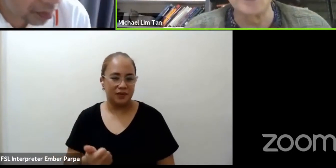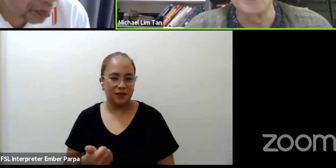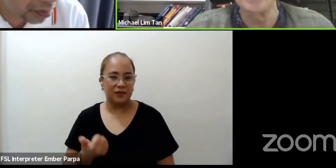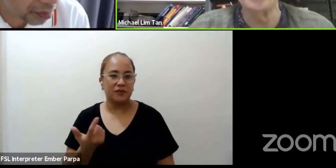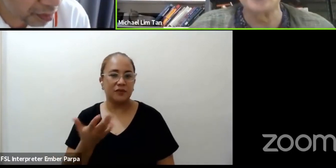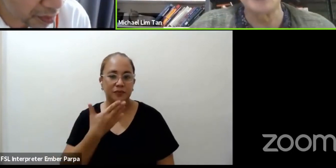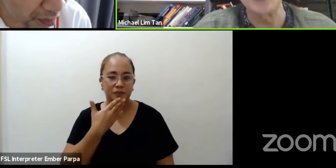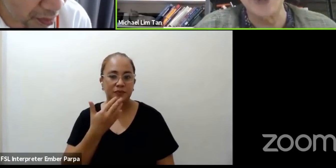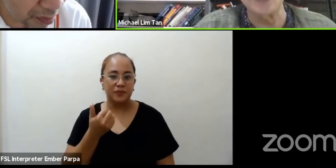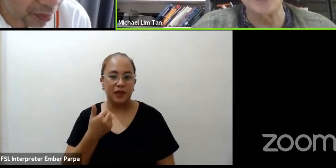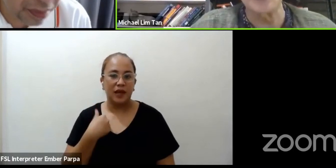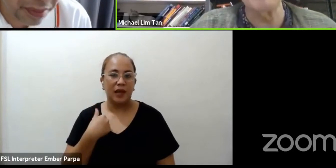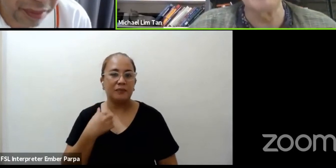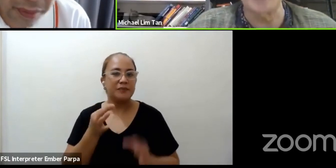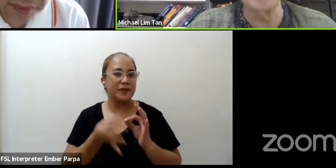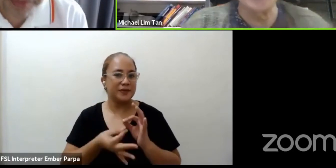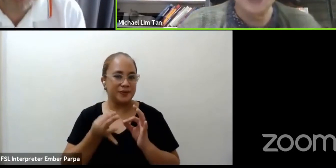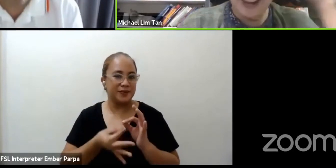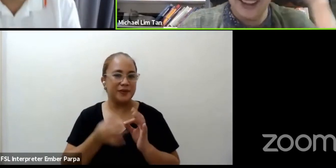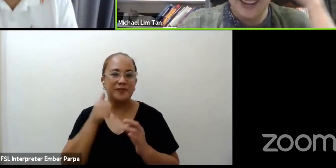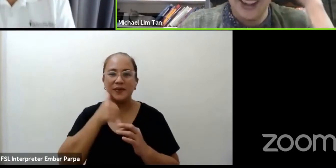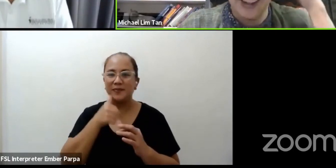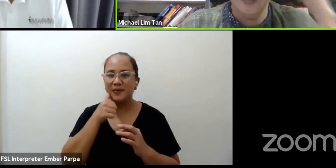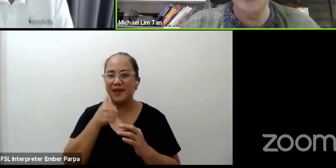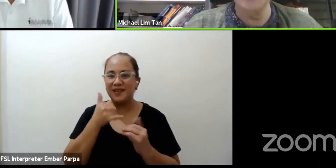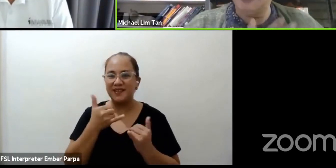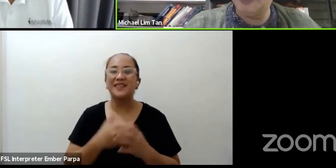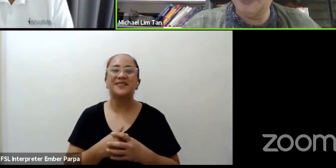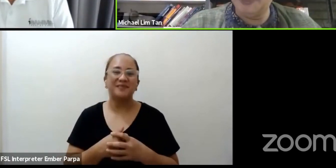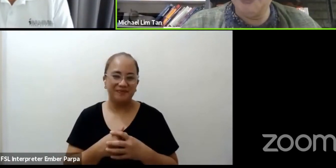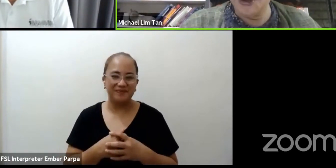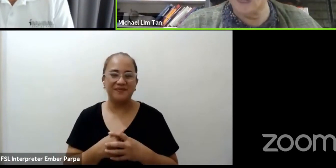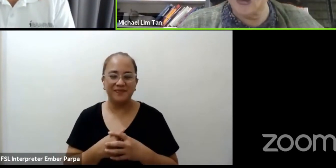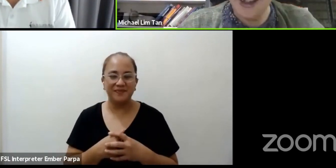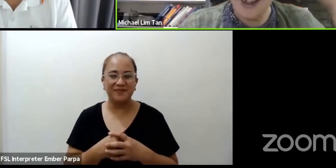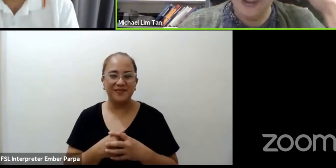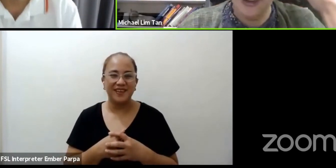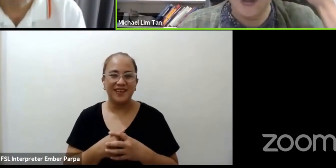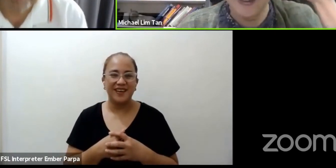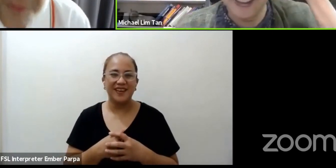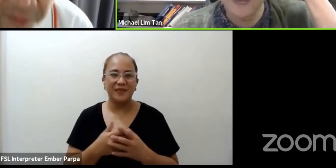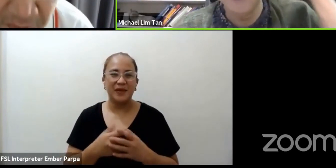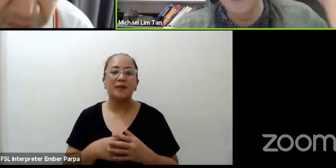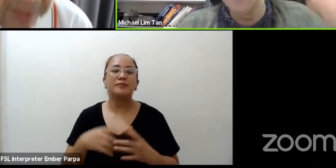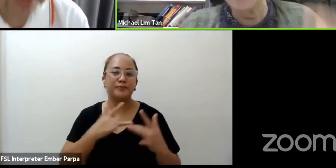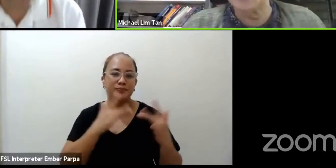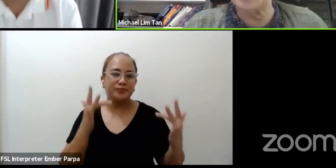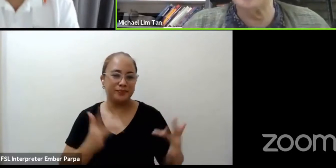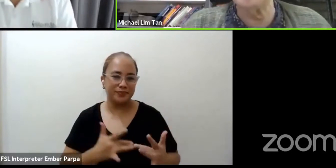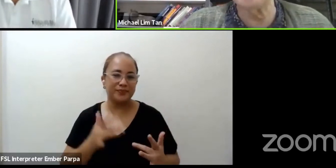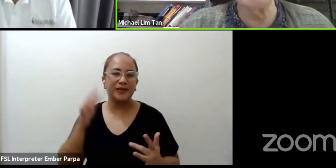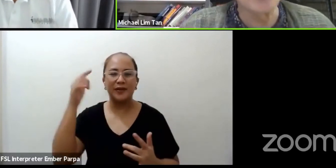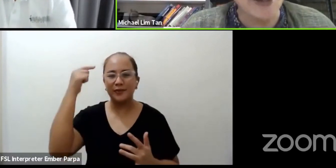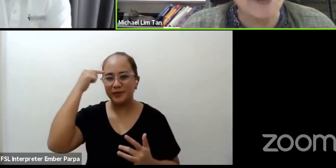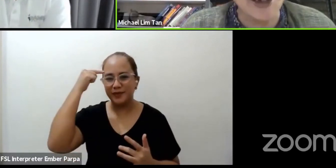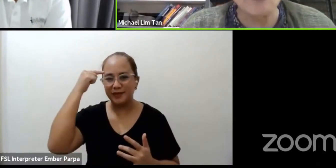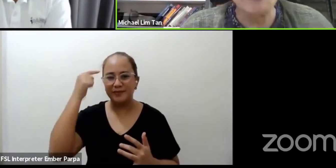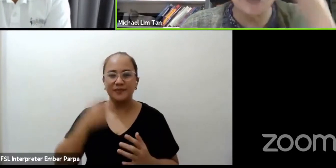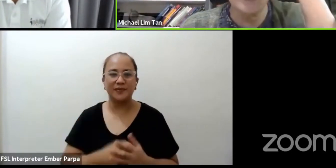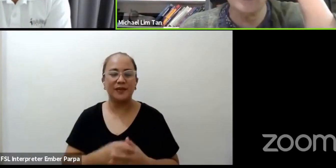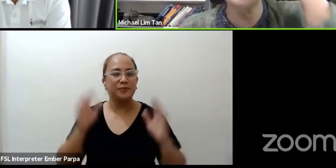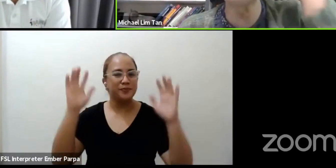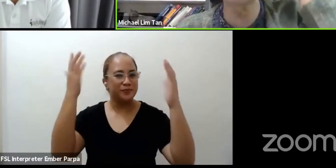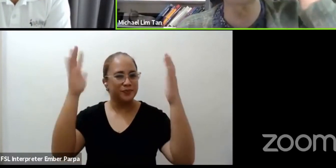na lang ang interpreter natin ay babae din, no? Nagkano siya, no? Puso at utak, no? So, mabuhay